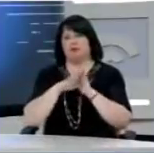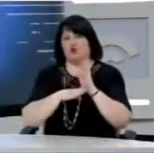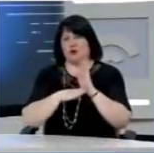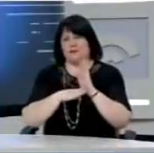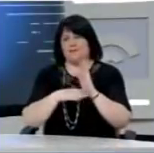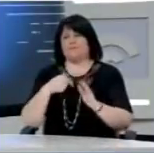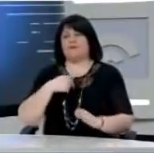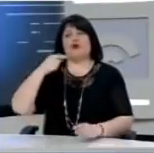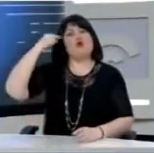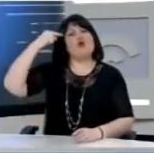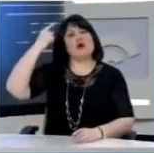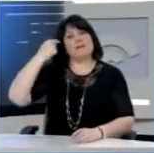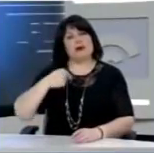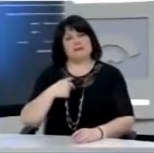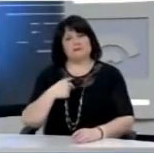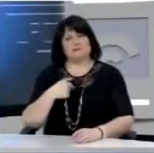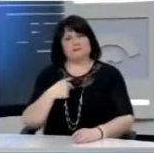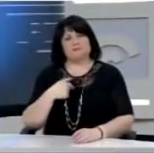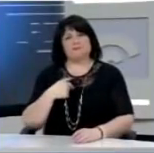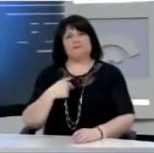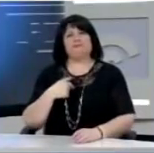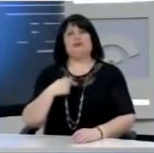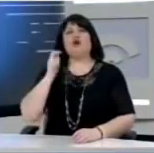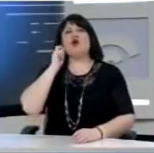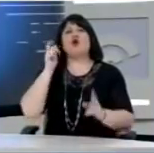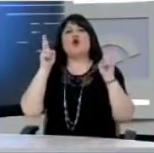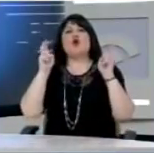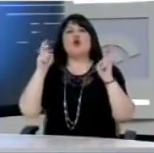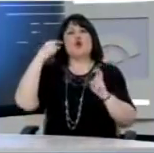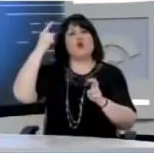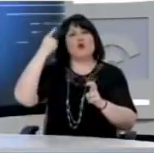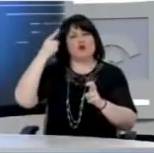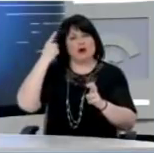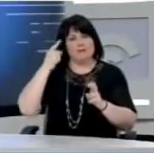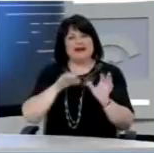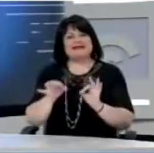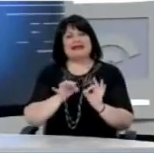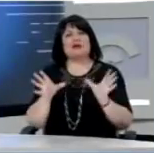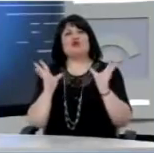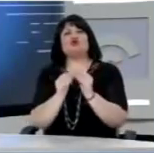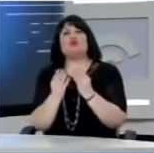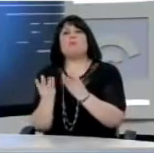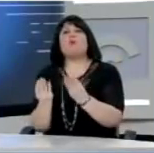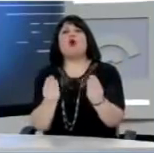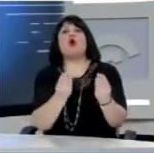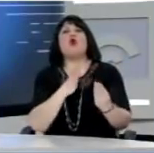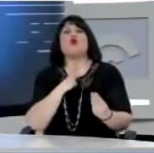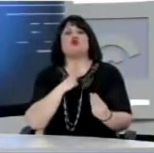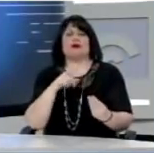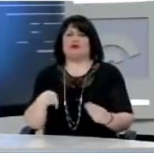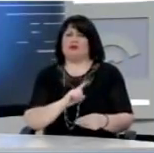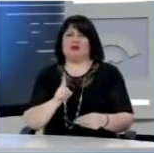δικό μας όραμα, το ονομάζουμε όραμα και σχέδιο για την Ελλάδα των πολλών. Δεν είναι λόγια του αέρα